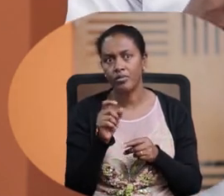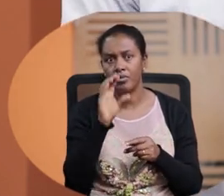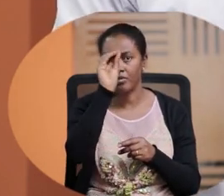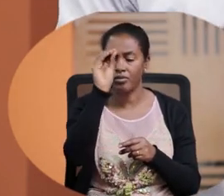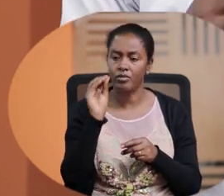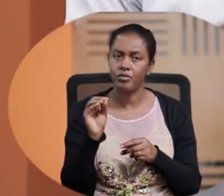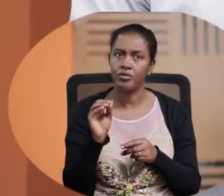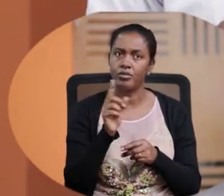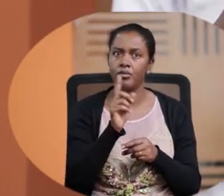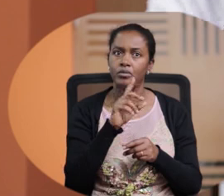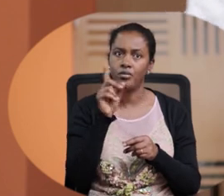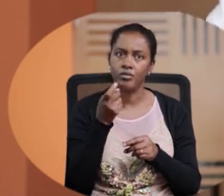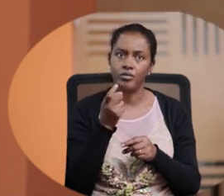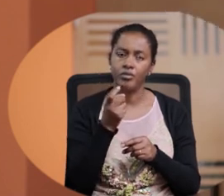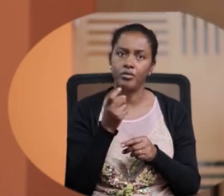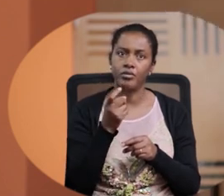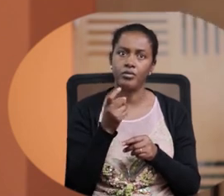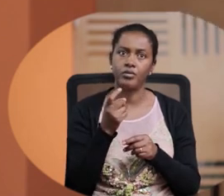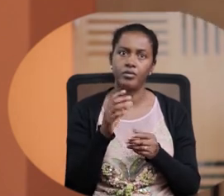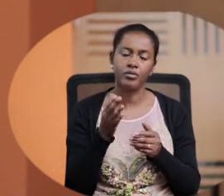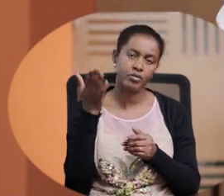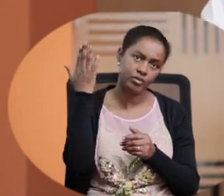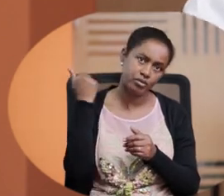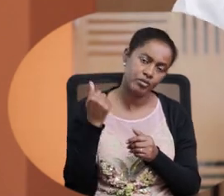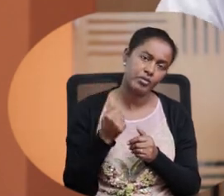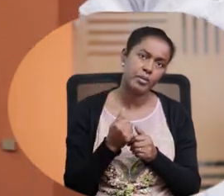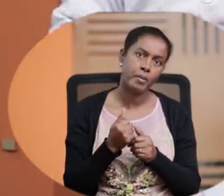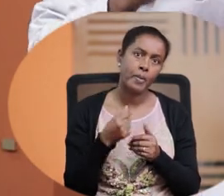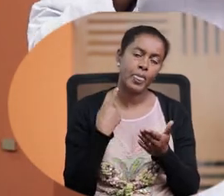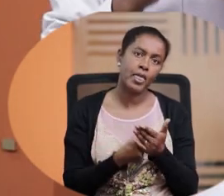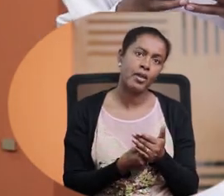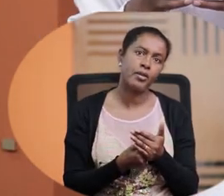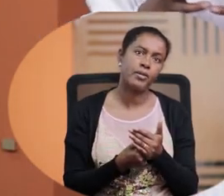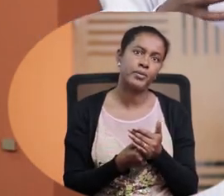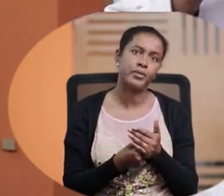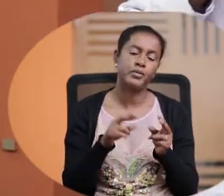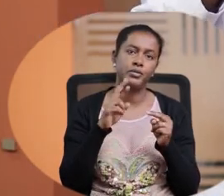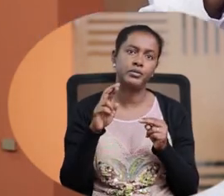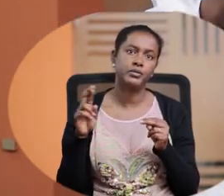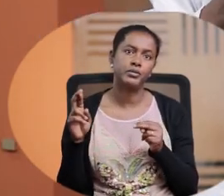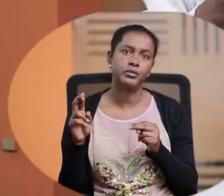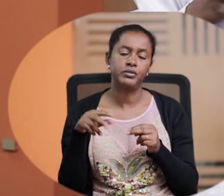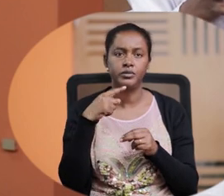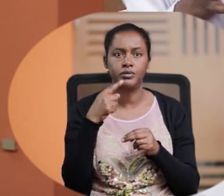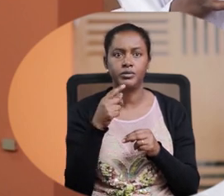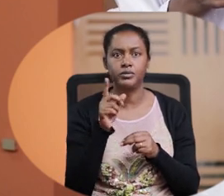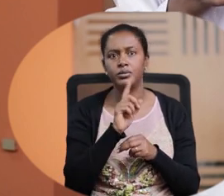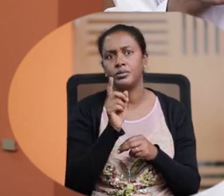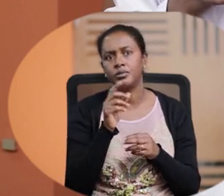ta'e 1 yeroo dheeraa fudhannee barattanii turtan kanaaf reeshoo jechuun maal jechuudha.